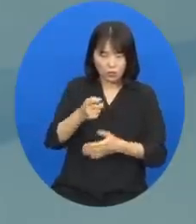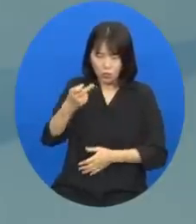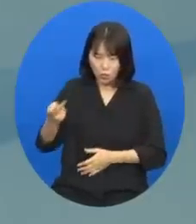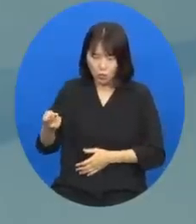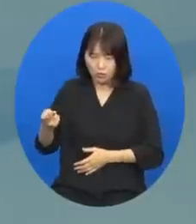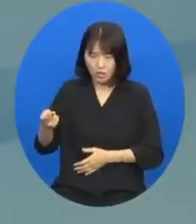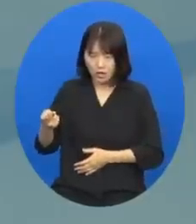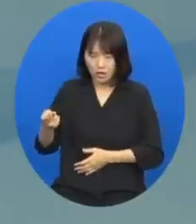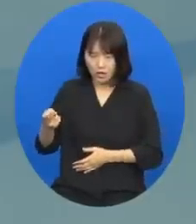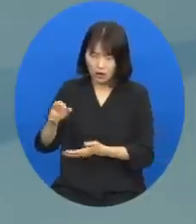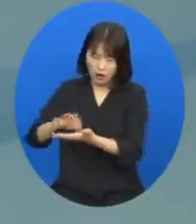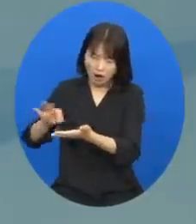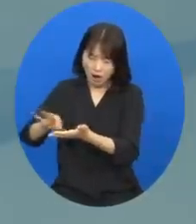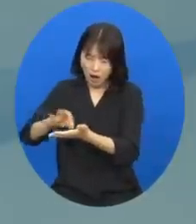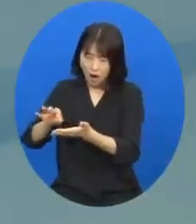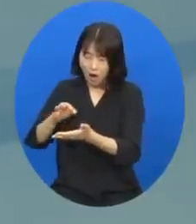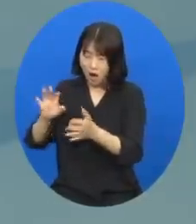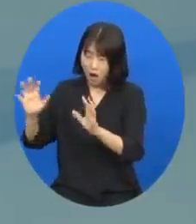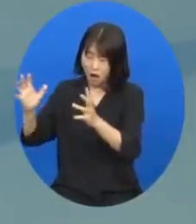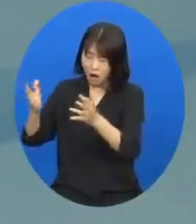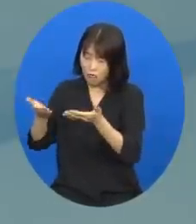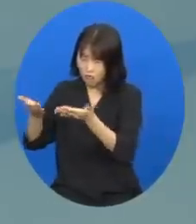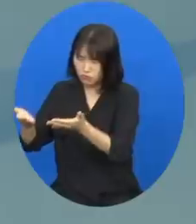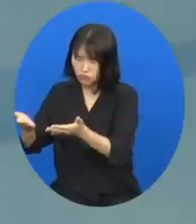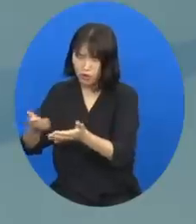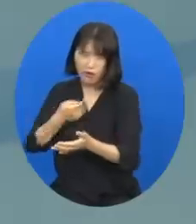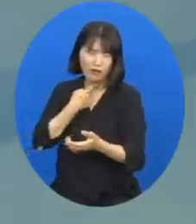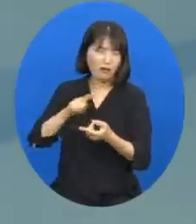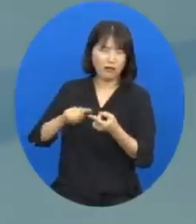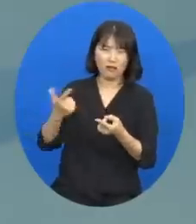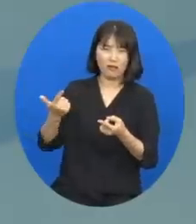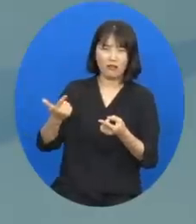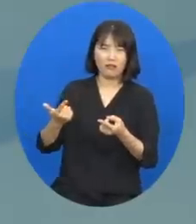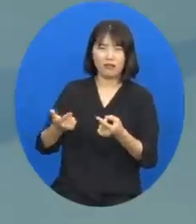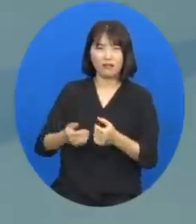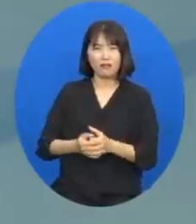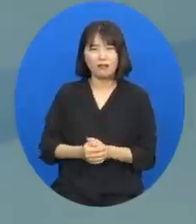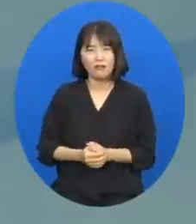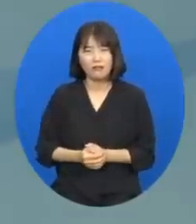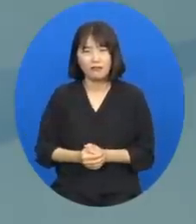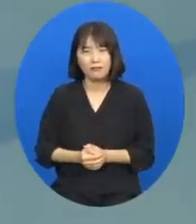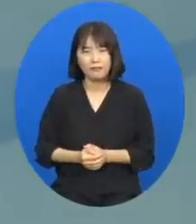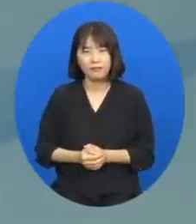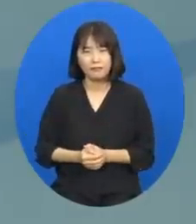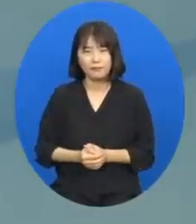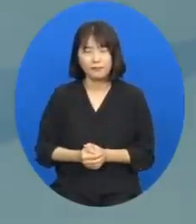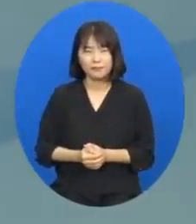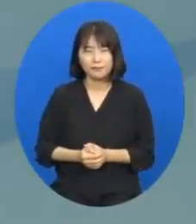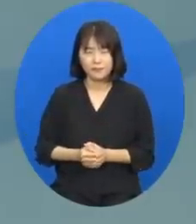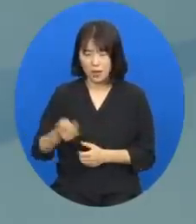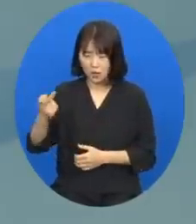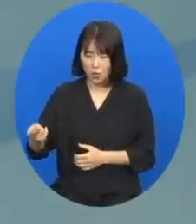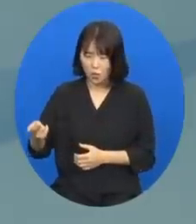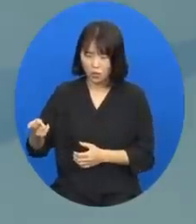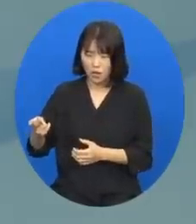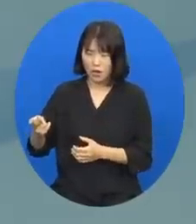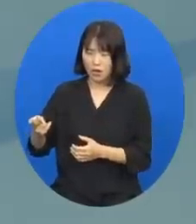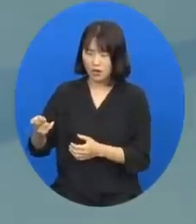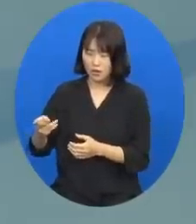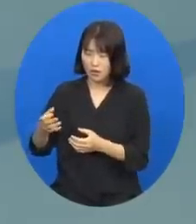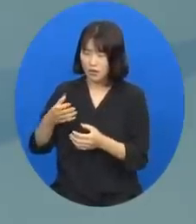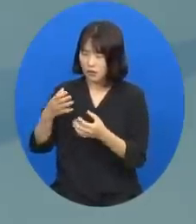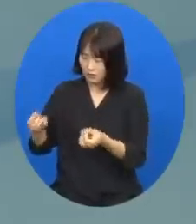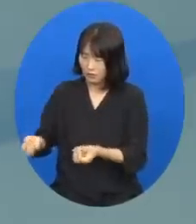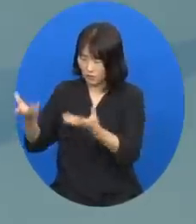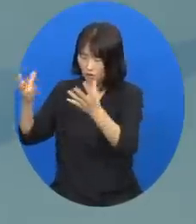너무나 못마땅했다 는 거예요 동생을 위한 요란스러운 환영 의 소리들 동생 옆에 풀어진 모둔 잔 씨들이 낭 비